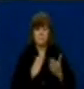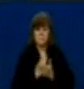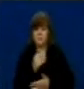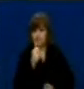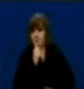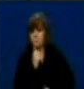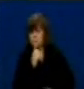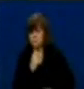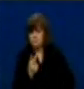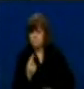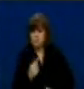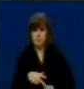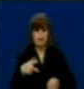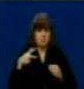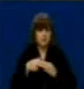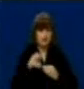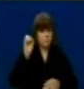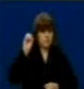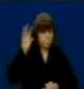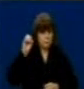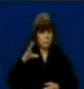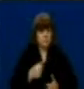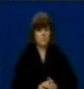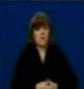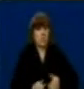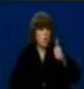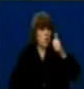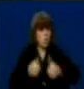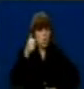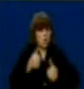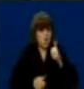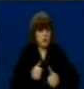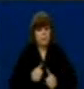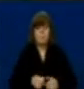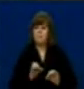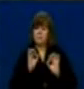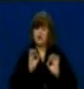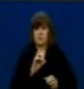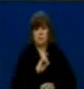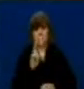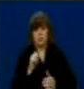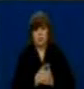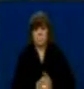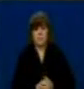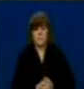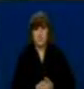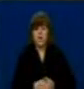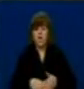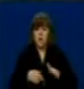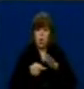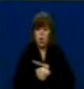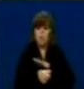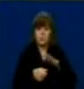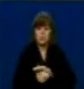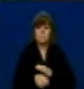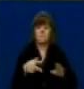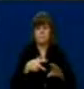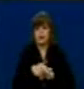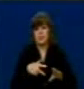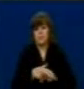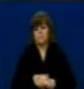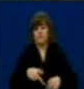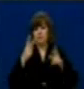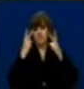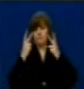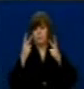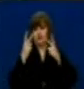financa, ndërprerjet e energjisë elektrike, konkurrencën jo fair midis ndërmarrjeve lokale dhe korrupsionin si pengesat kryesore të të